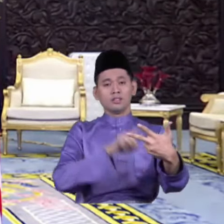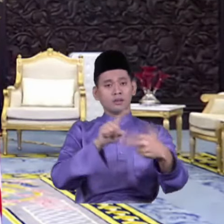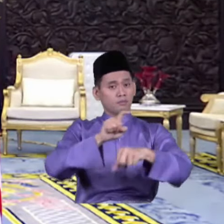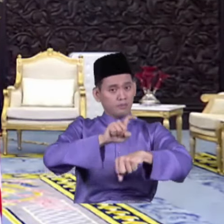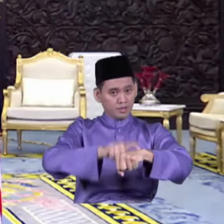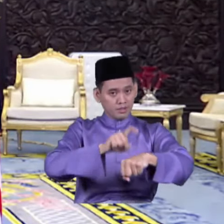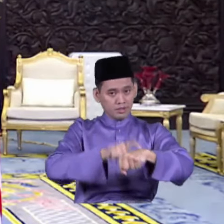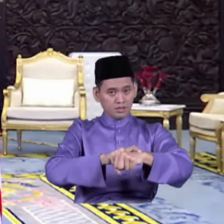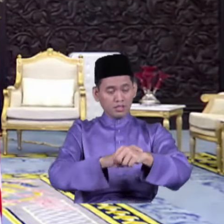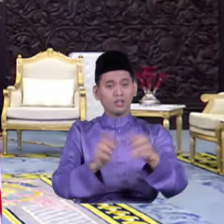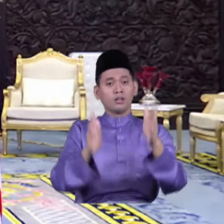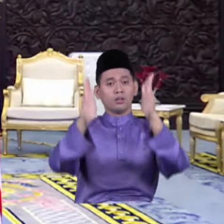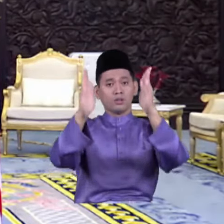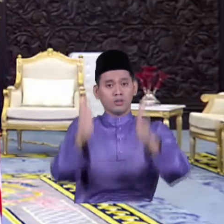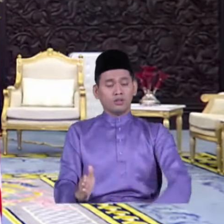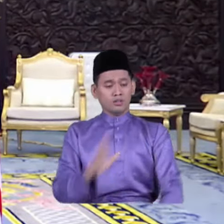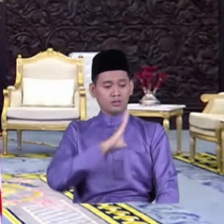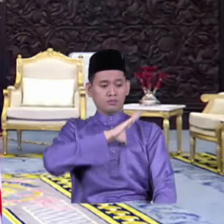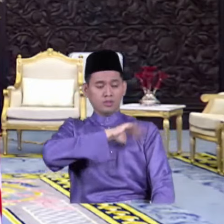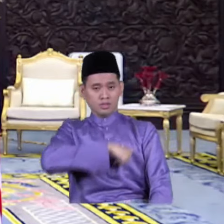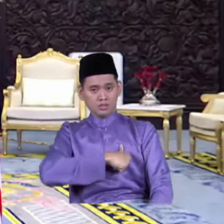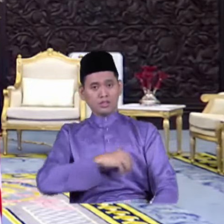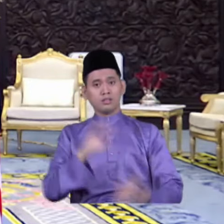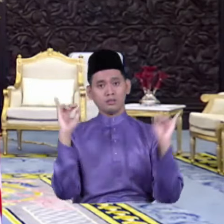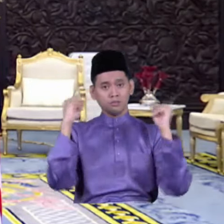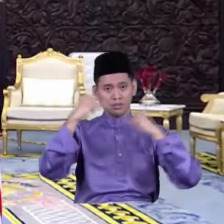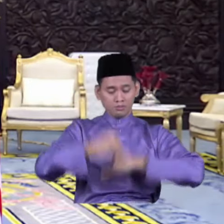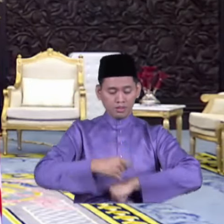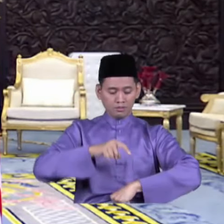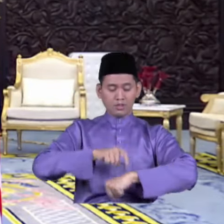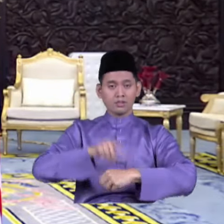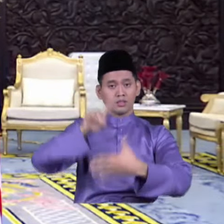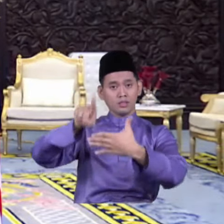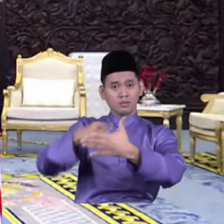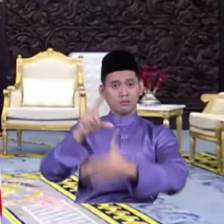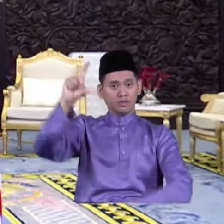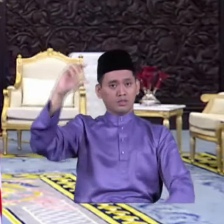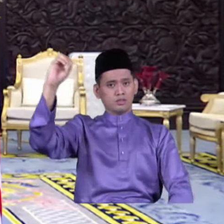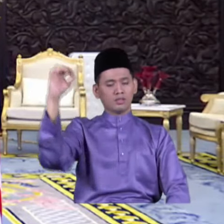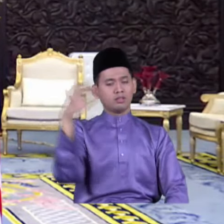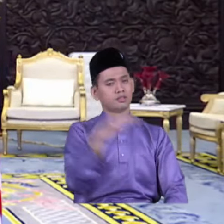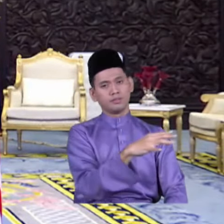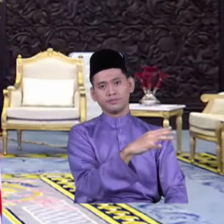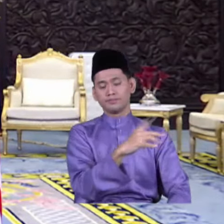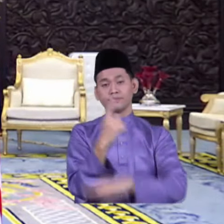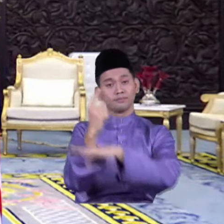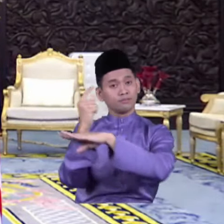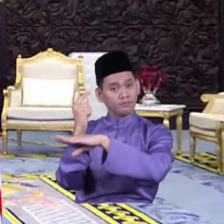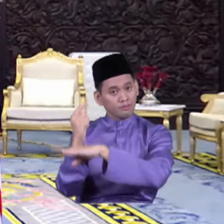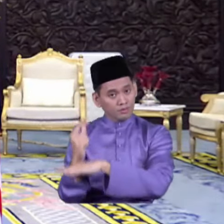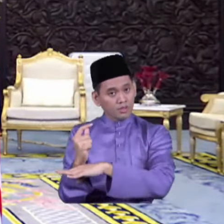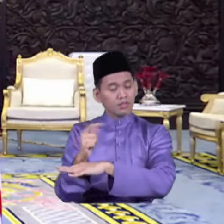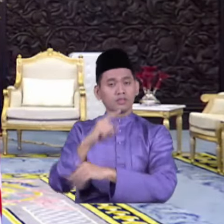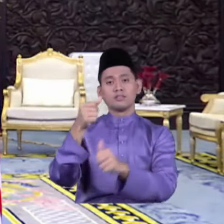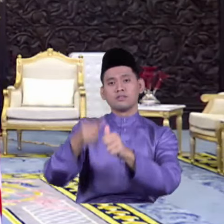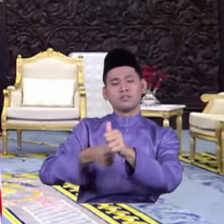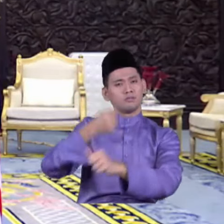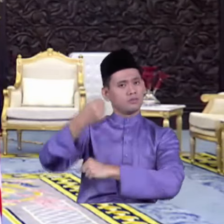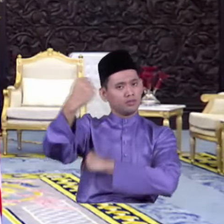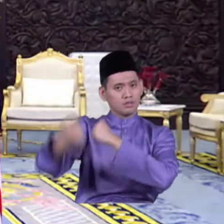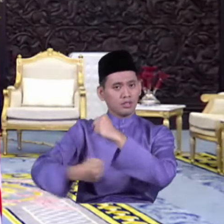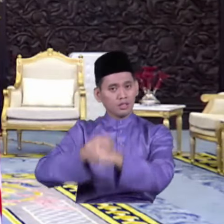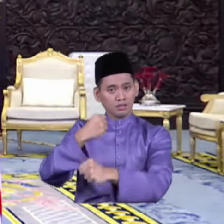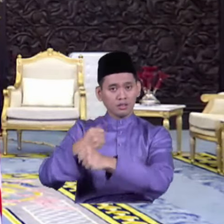Palestina sedang beribadah di bulan Ramadan bagaikan satu tradisi saban tahun Pada